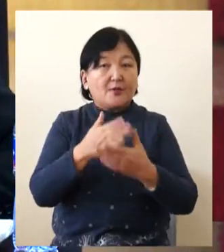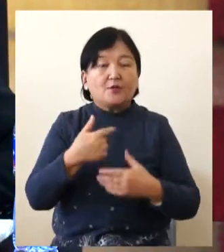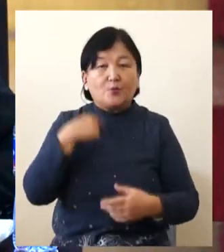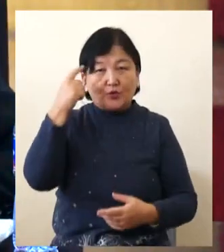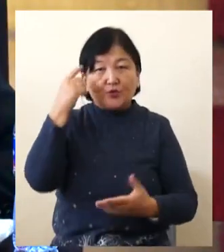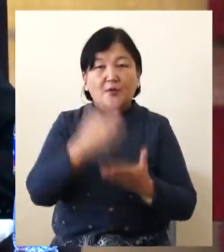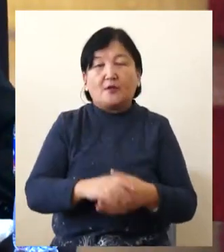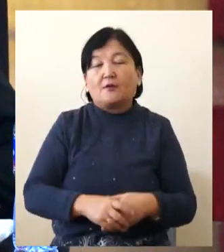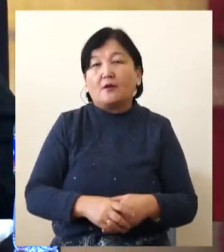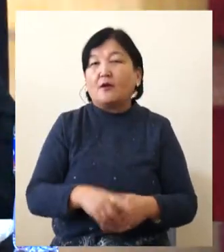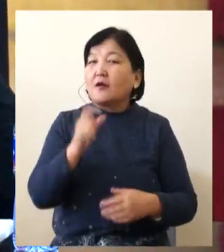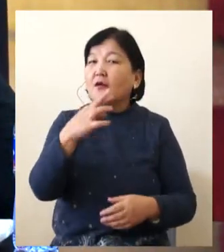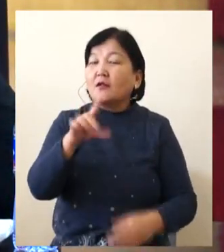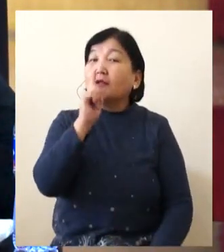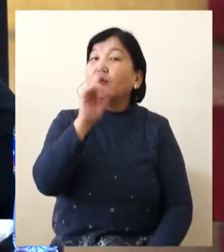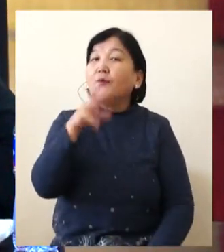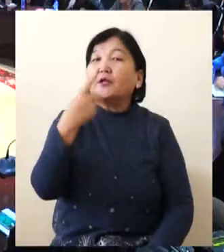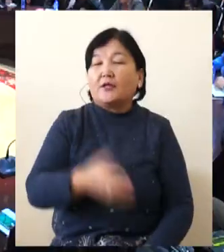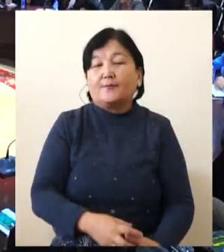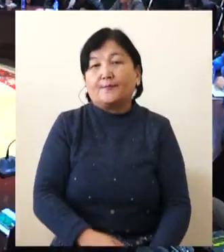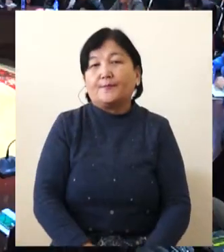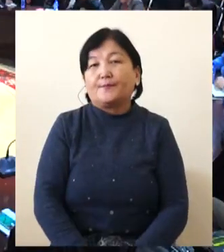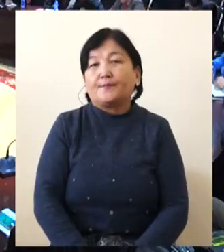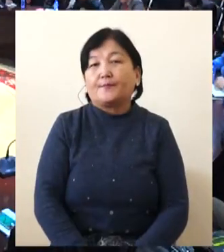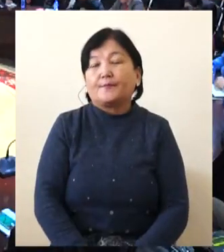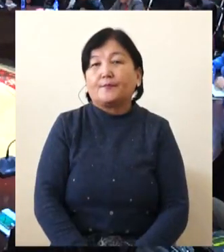байгаа. Гэтэ нэг юм хэлье.